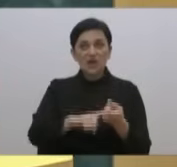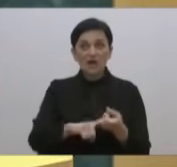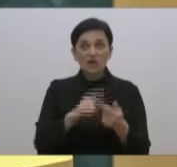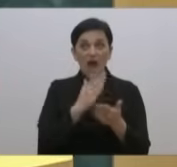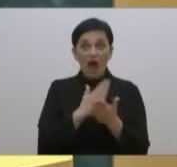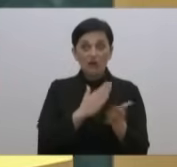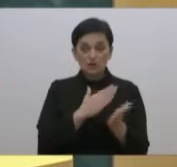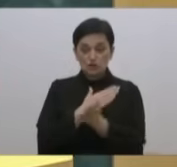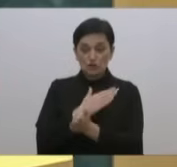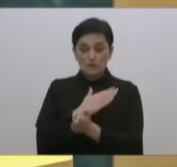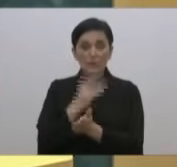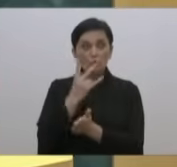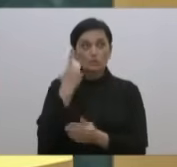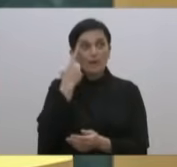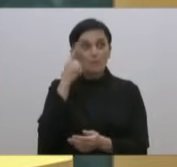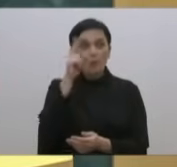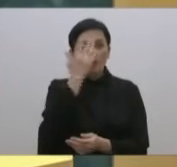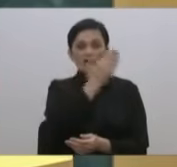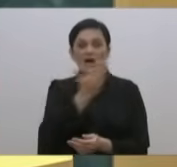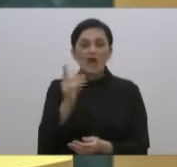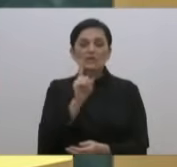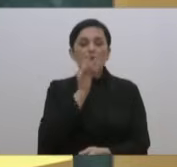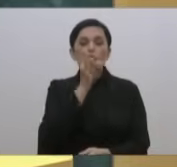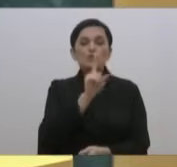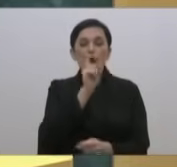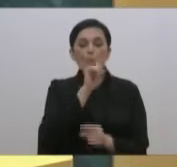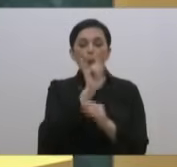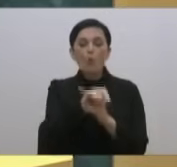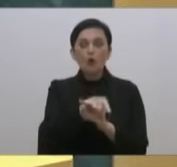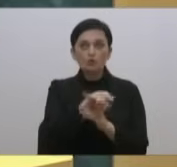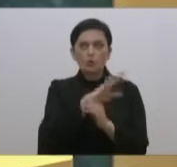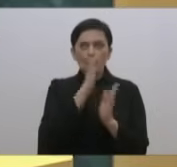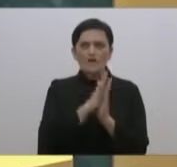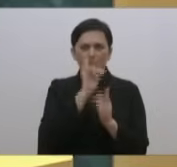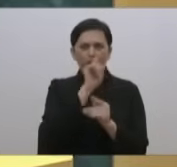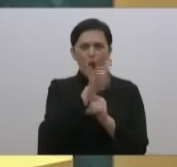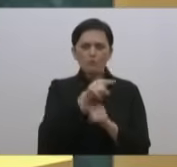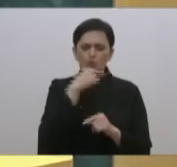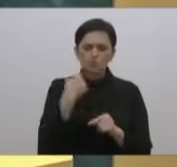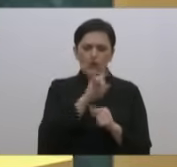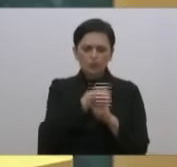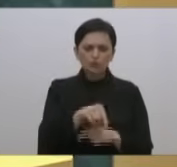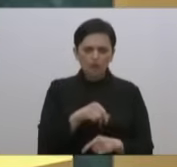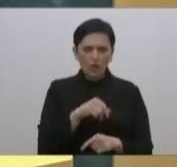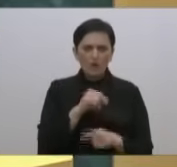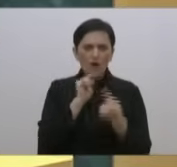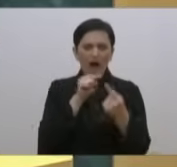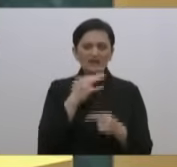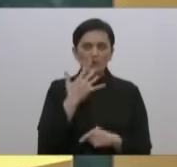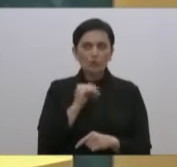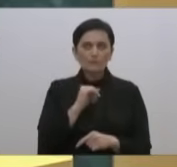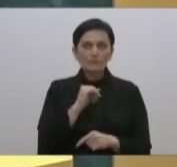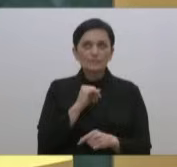დაკავშირებით არის შესკენ, მერე რაღაც უნდა მოიფიქრო და ხალხს რა უნდა უთხრა? ეხლა რა უნდა მოატყუო? ხო ყველაფერს ატყუებ, რუსულს ატყუებ,